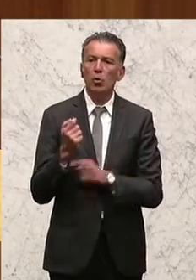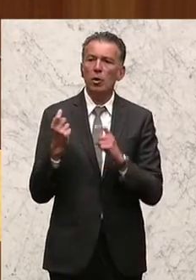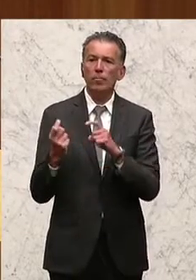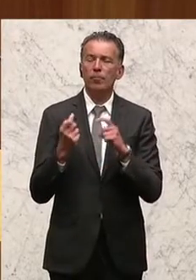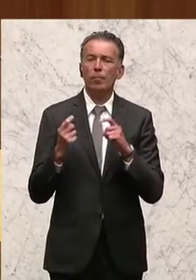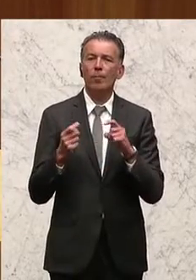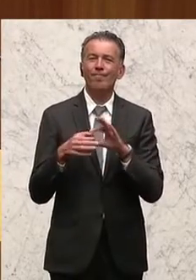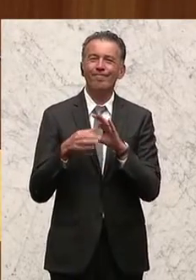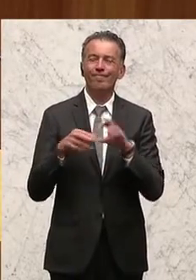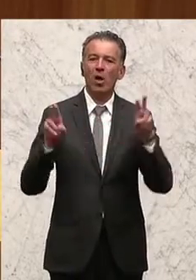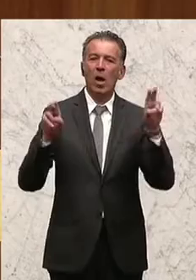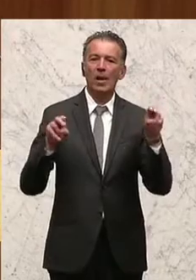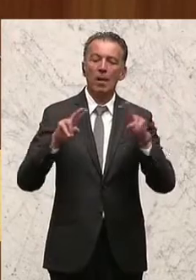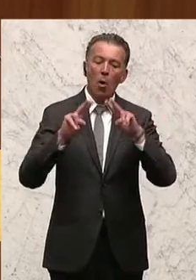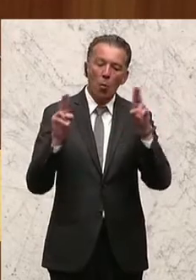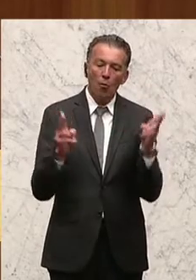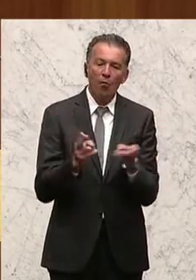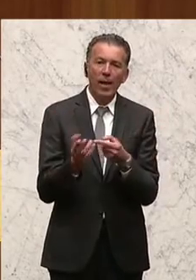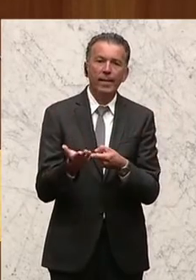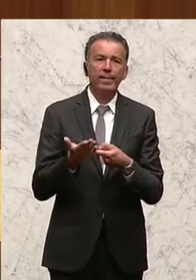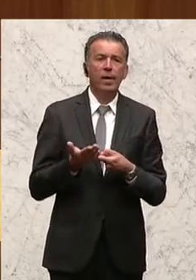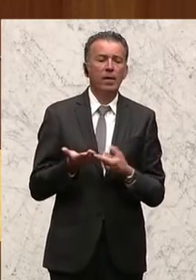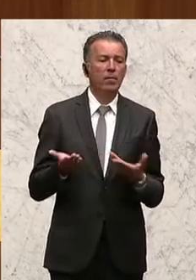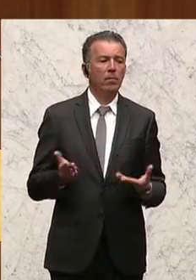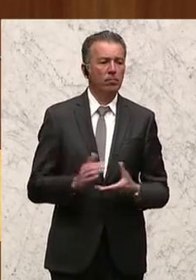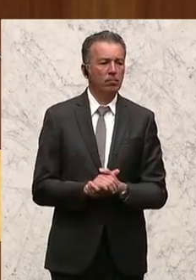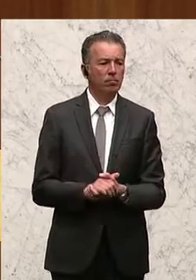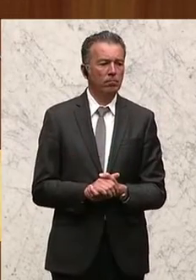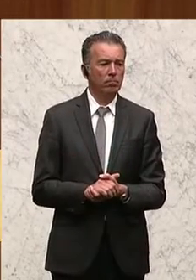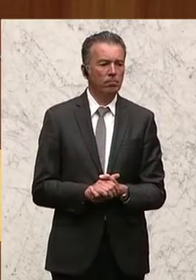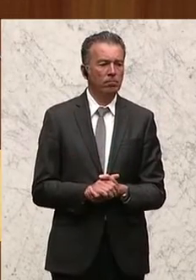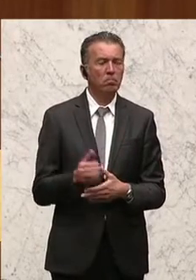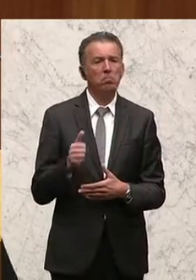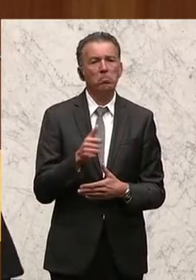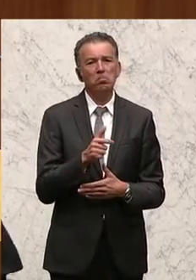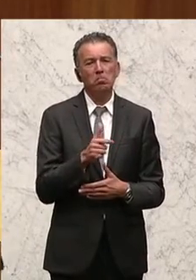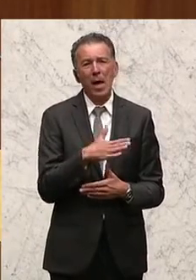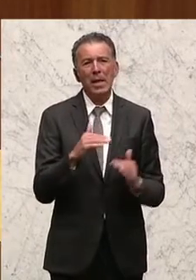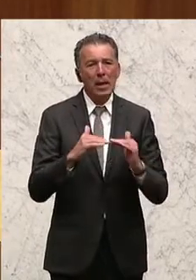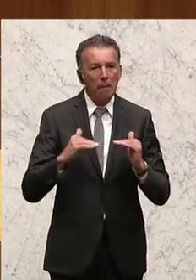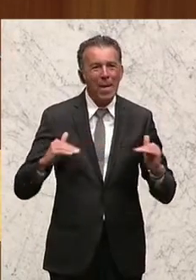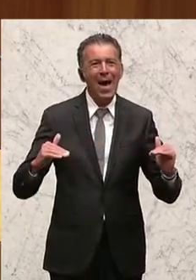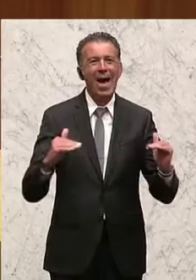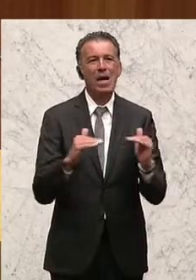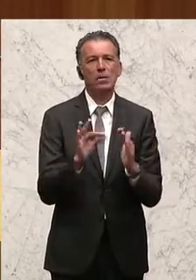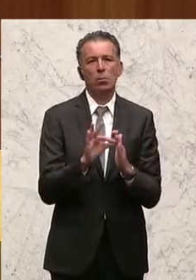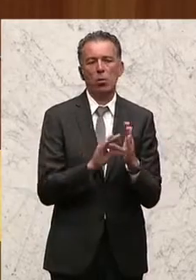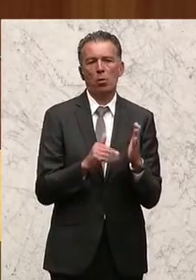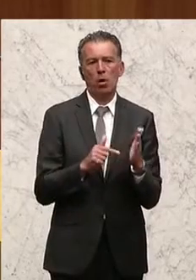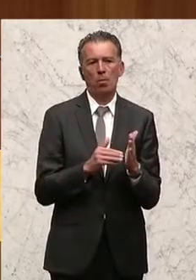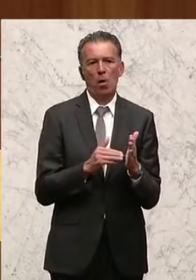Thema Umwelt zeigt einmal, dass wir ein paar Basisdinge brauchen, wie zum